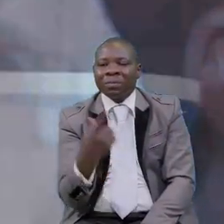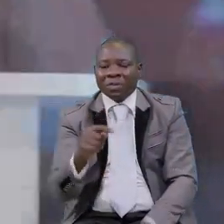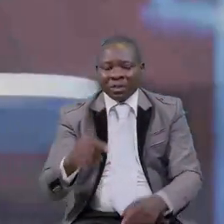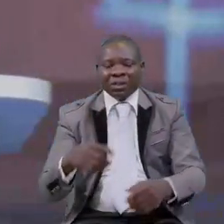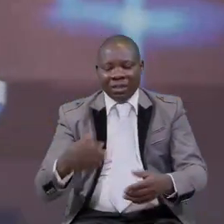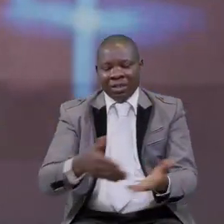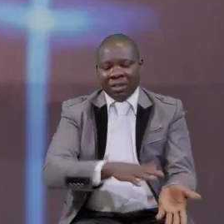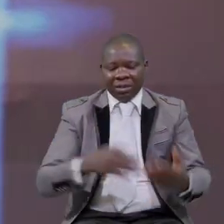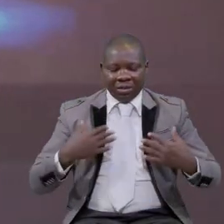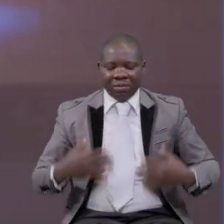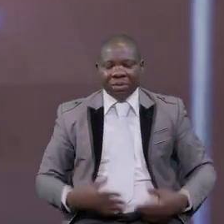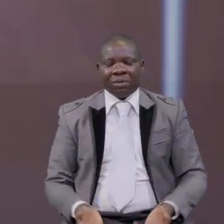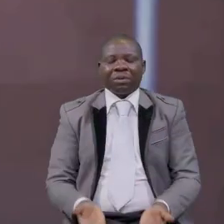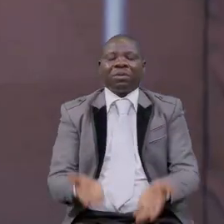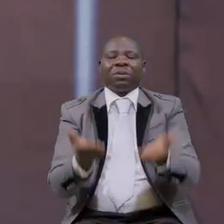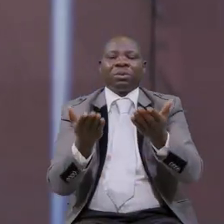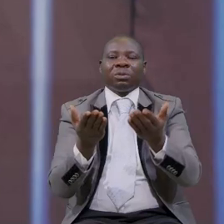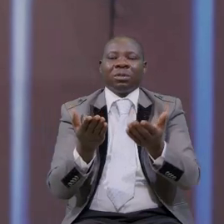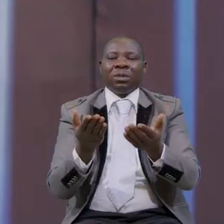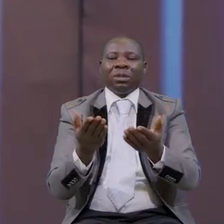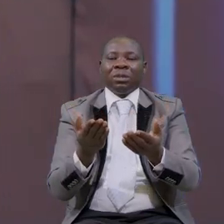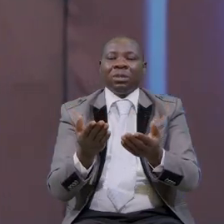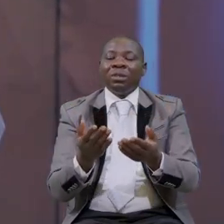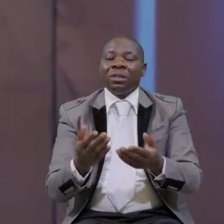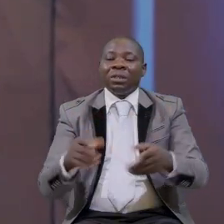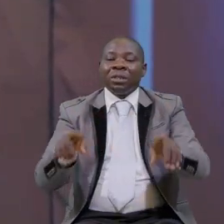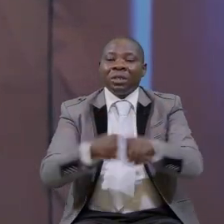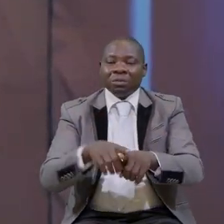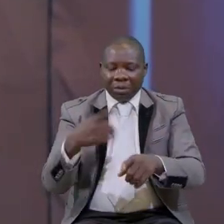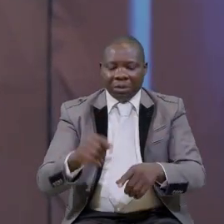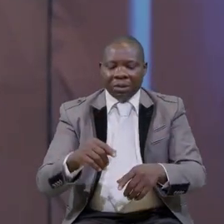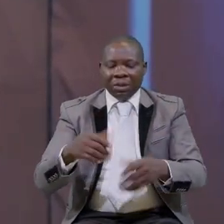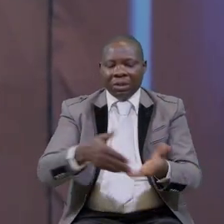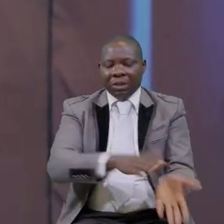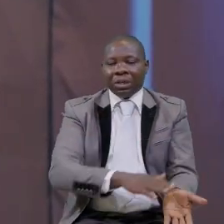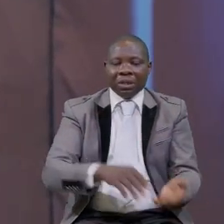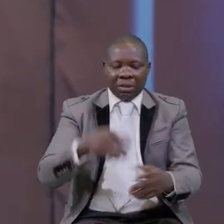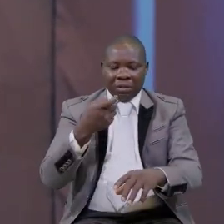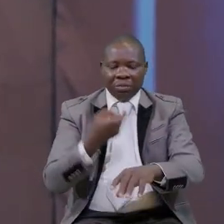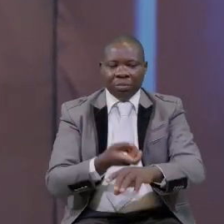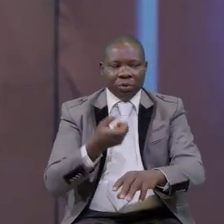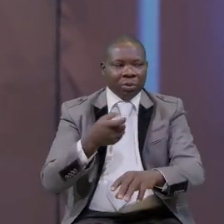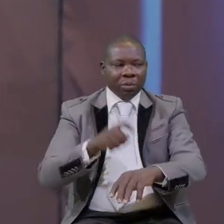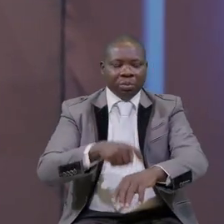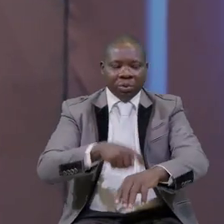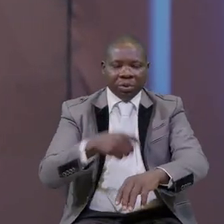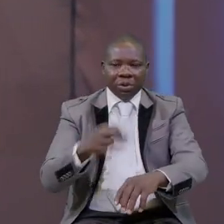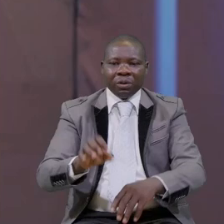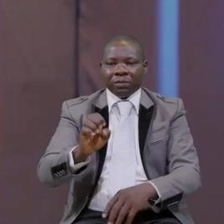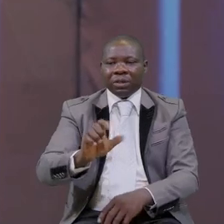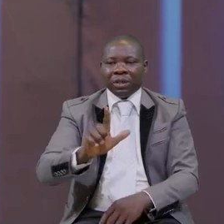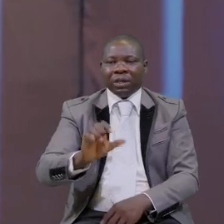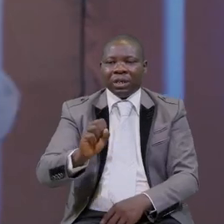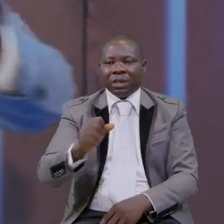Il ressuscita des morts. Même le corps, les os, le cadavre d'Élisée. Vous savez, vous dites